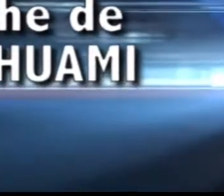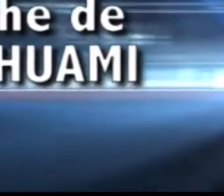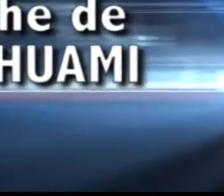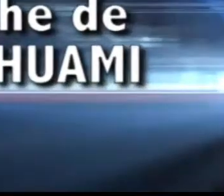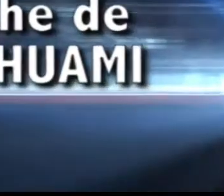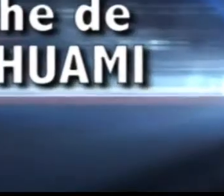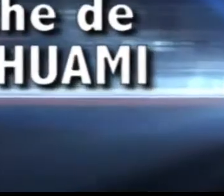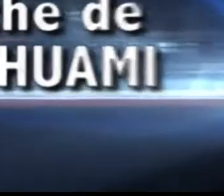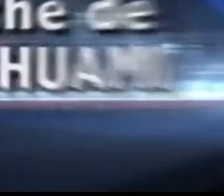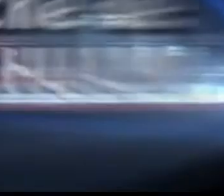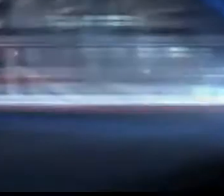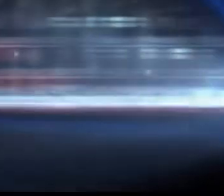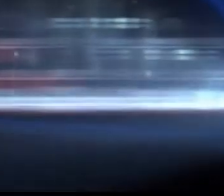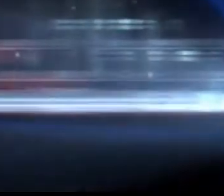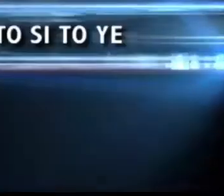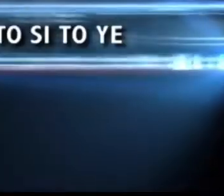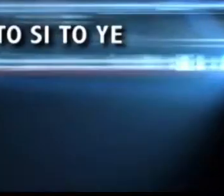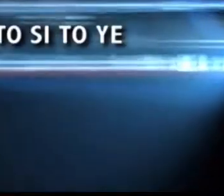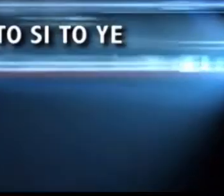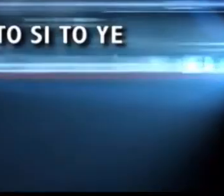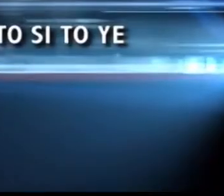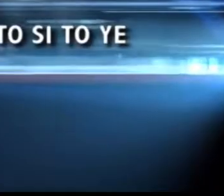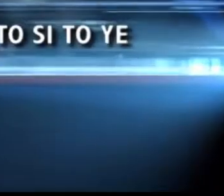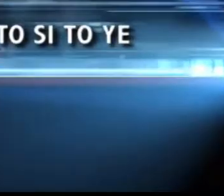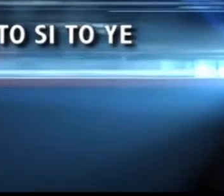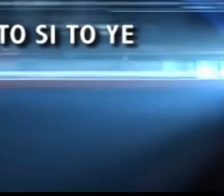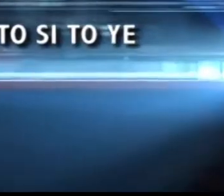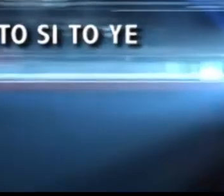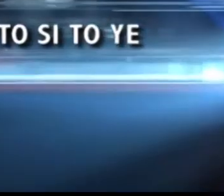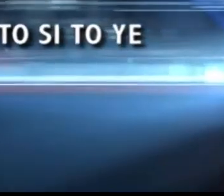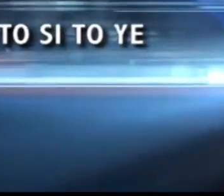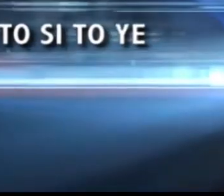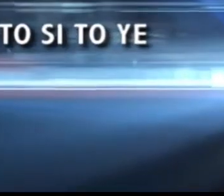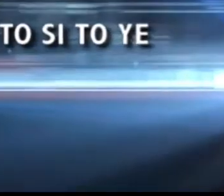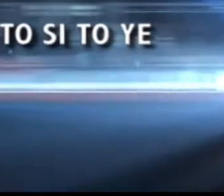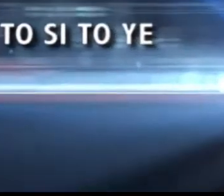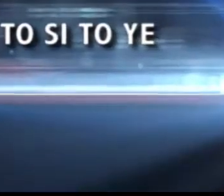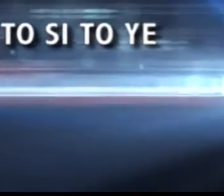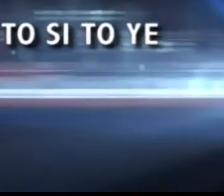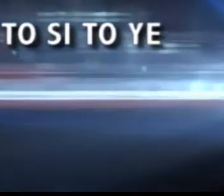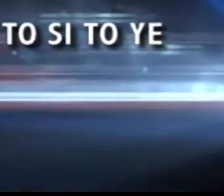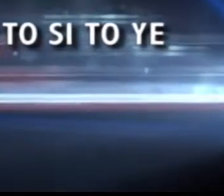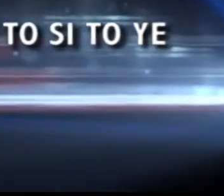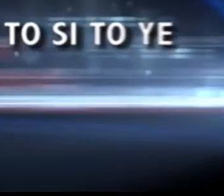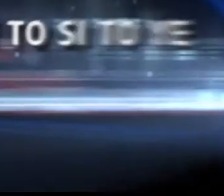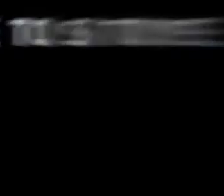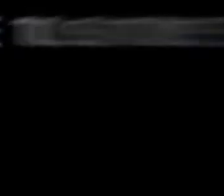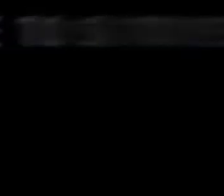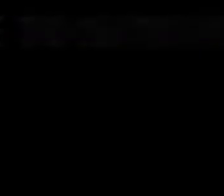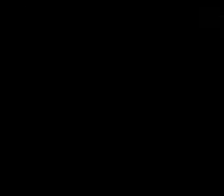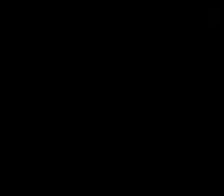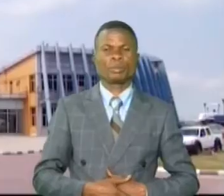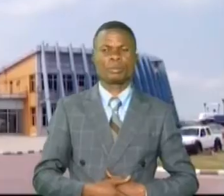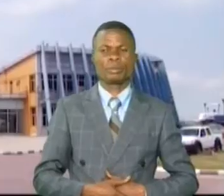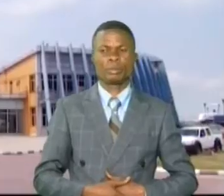la firme patio. Apágate, cosito y el